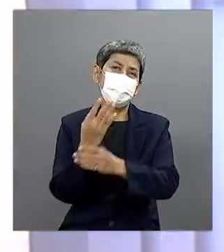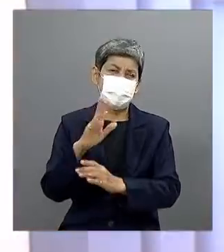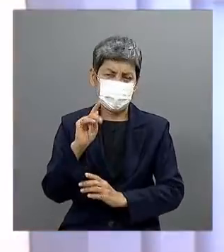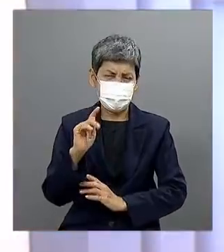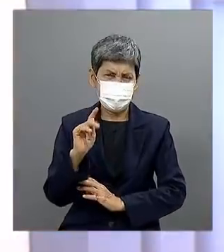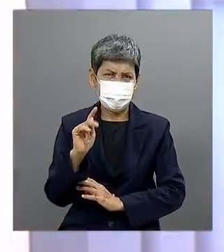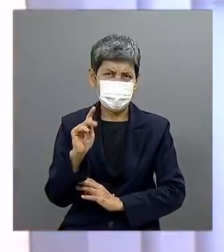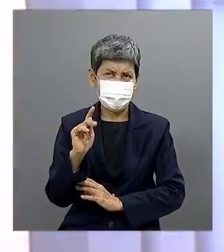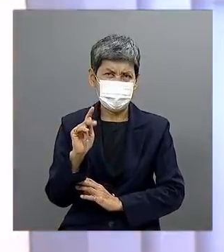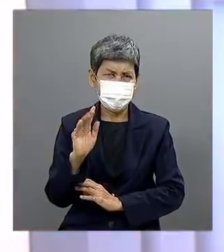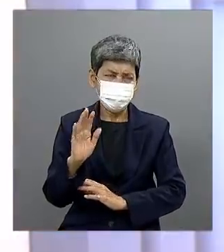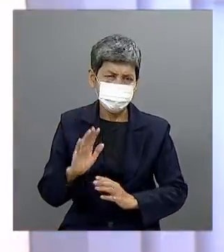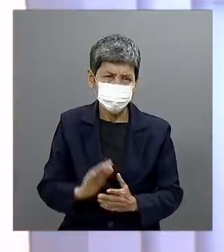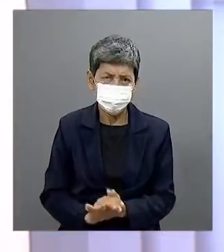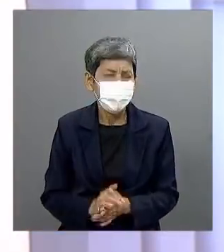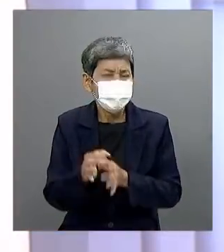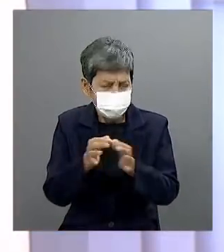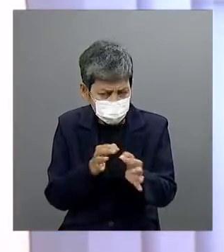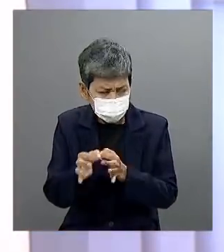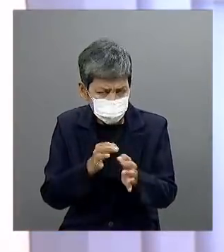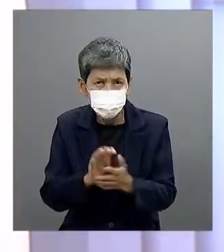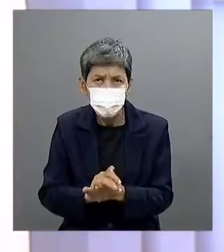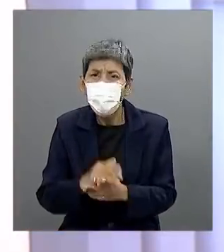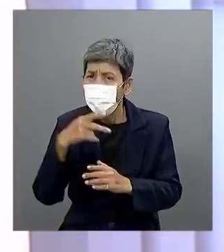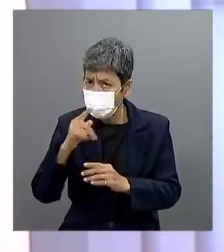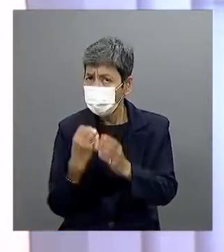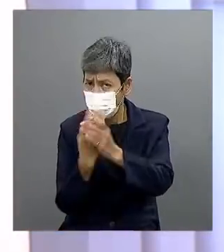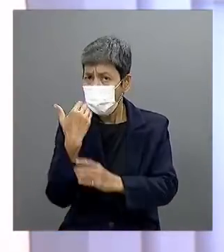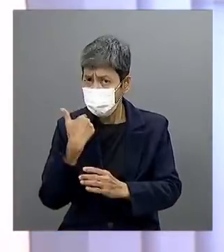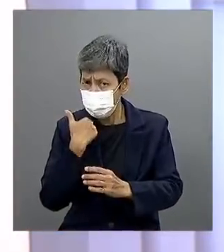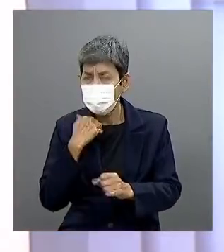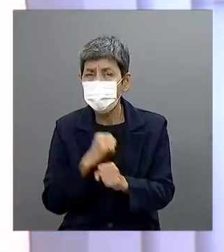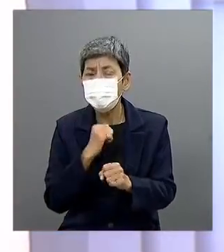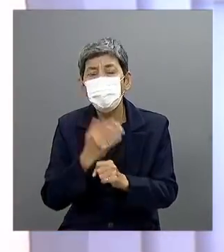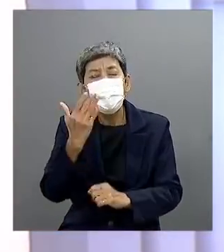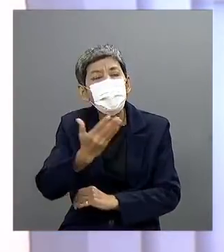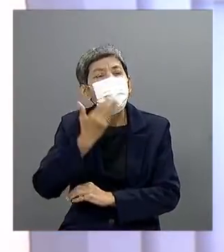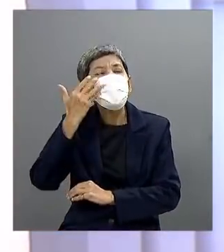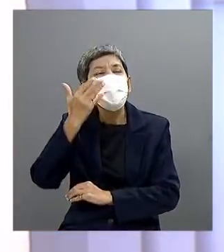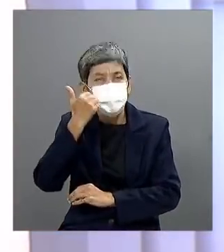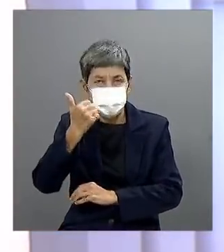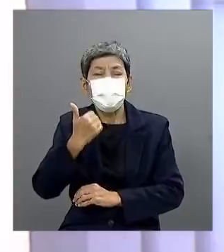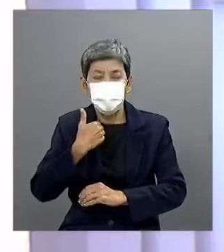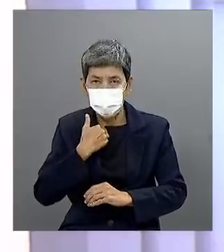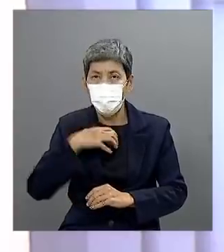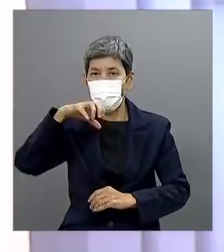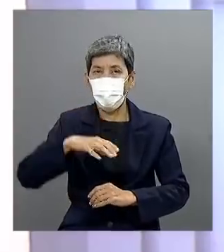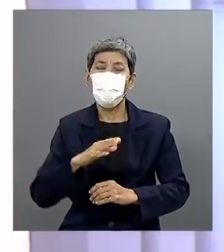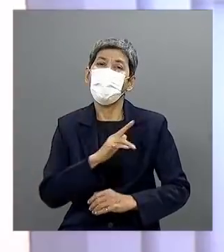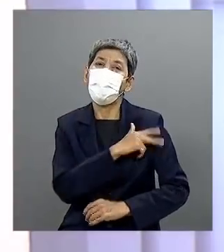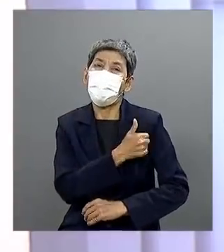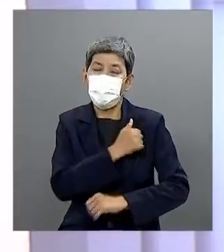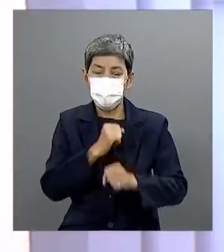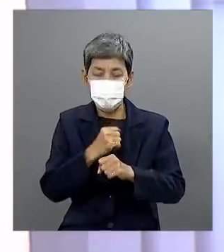นี้สิอธิบายกันหน่อย เพราะว่าตัวประโยชน์ของต้นไม้อย่างนึงเนี่ยคือการฟอกอากาศได้คุณผู้ชมมีข้อมูลจากกรมอนามัยนะคะเขาบอกว่า